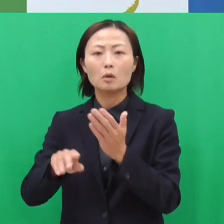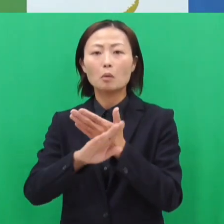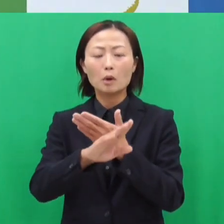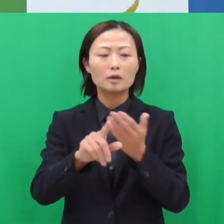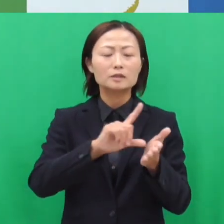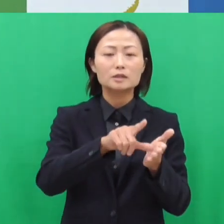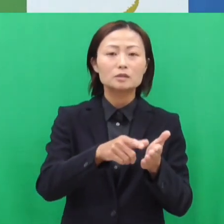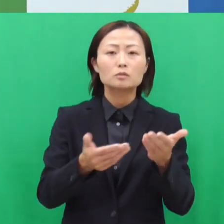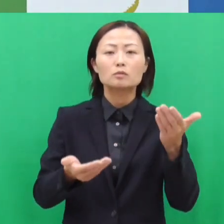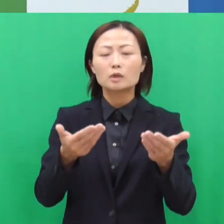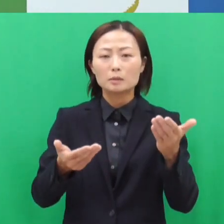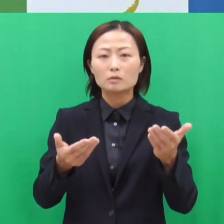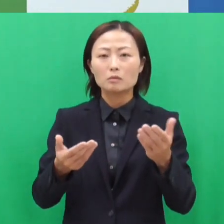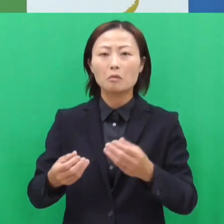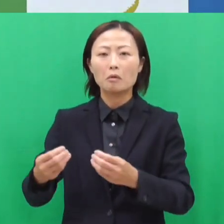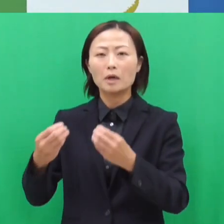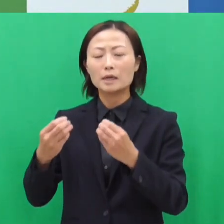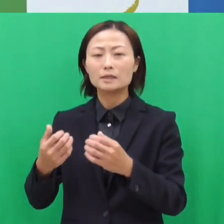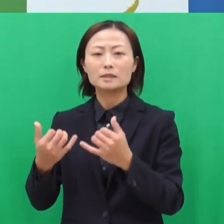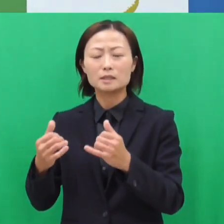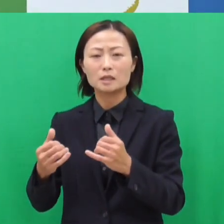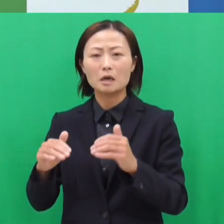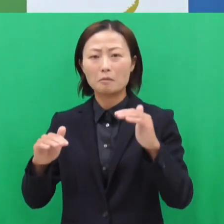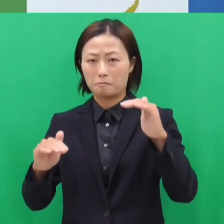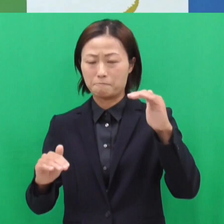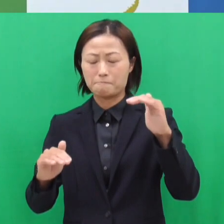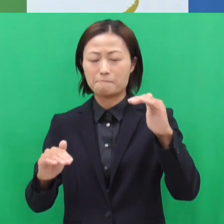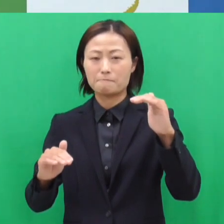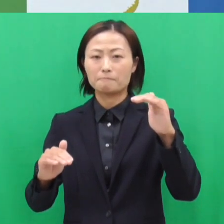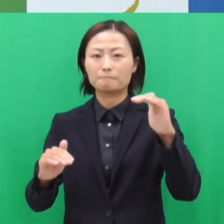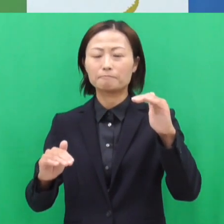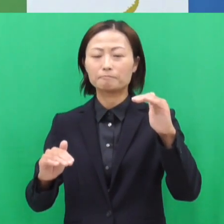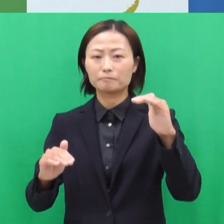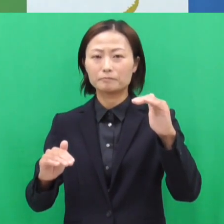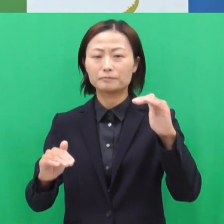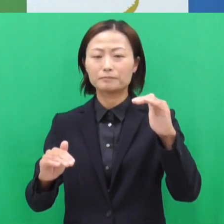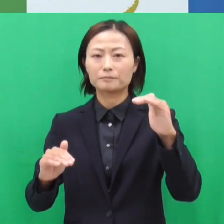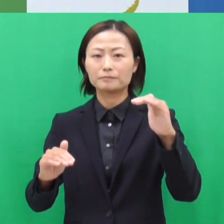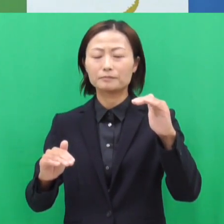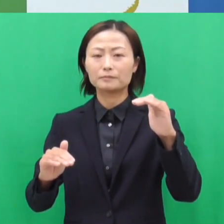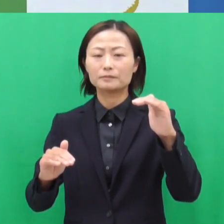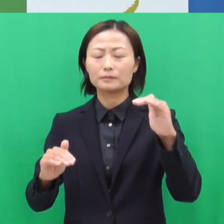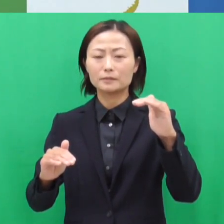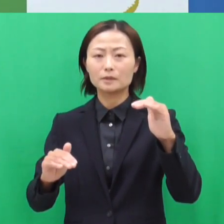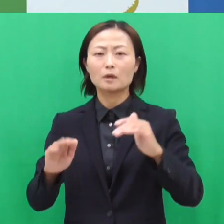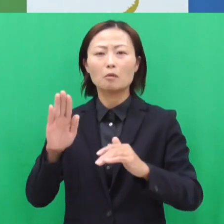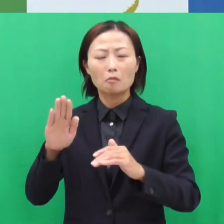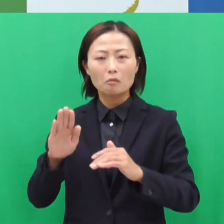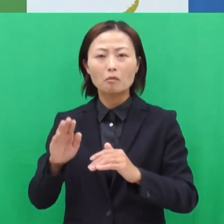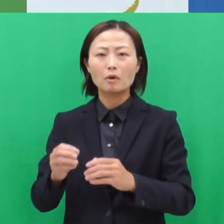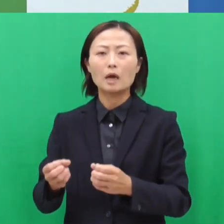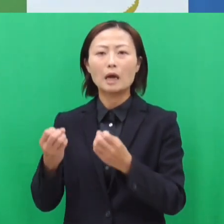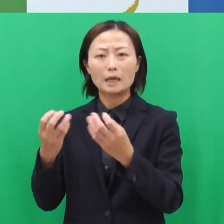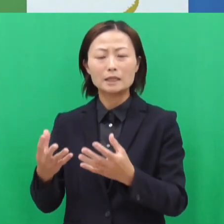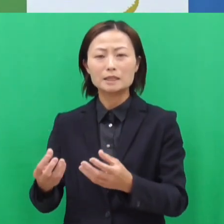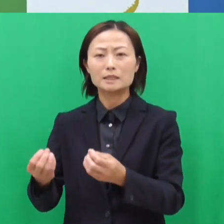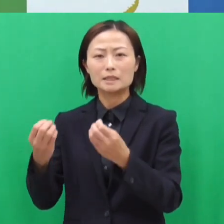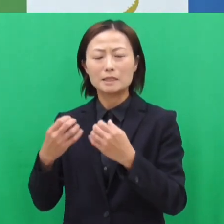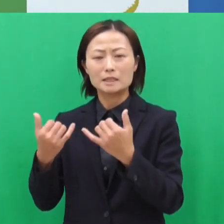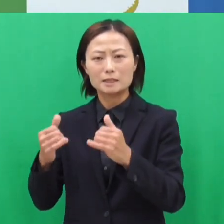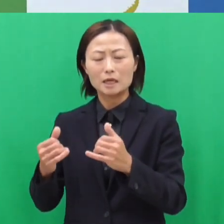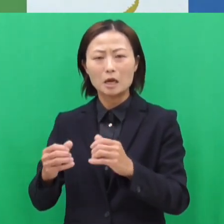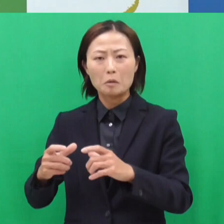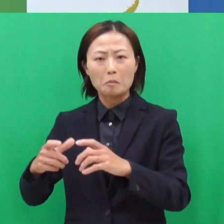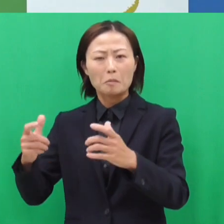少なかったのでそういう人から考えるとですね患者が新たな患者が出やすい環境であるそういったよう